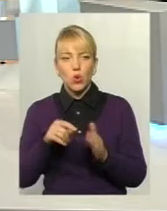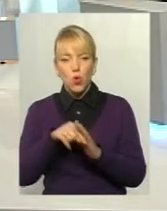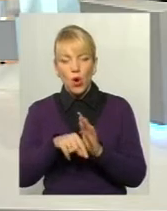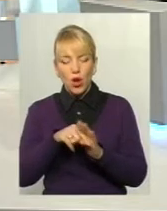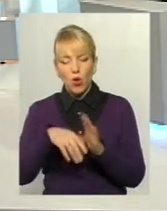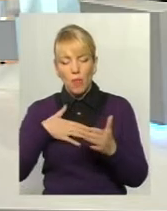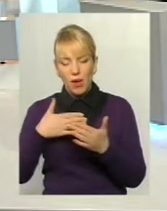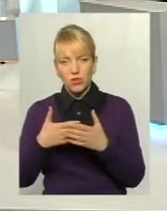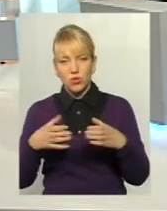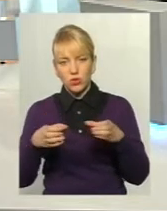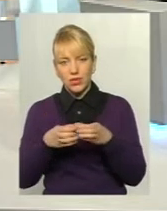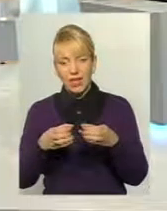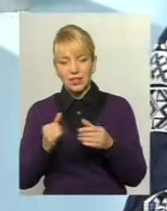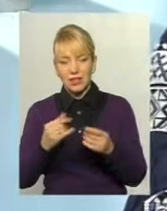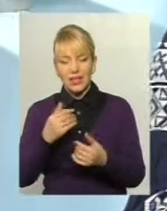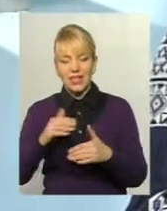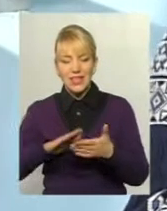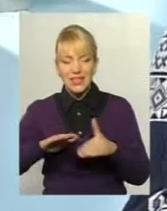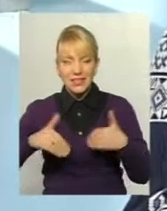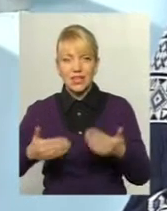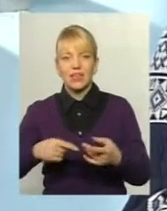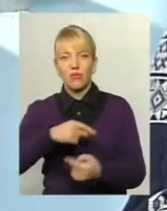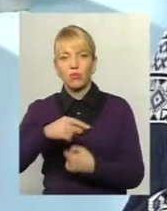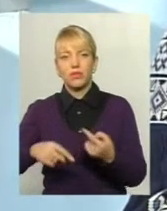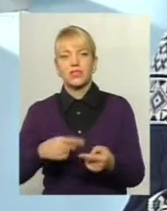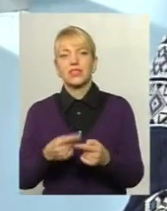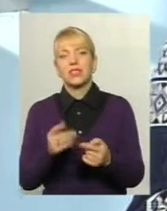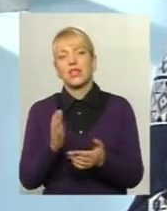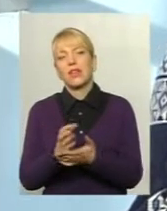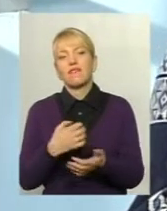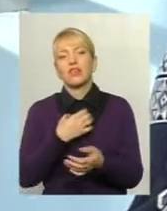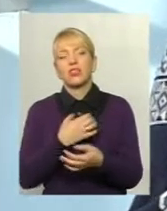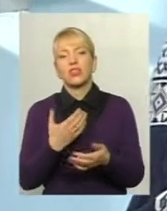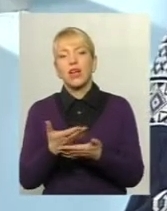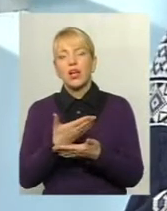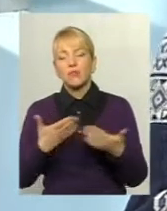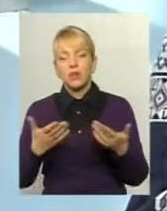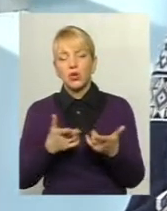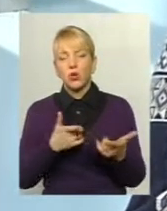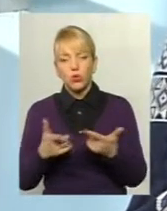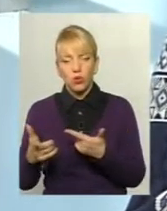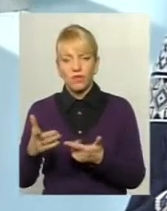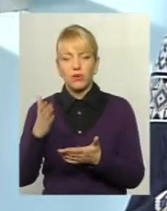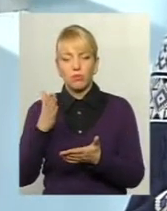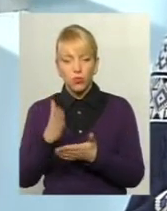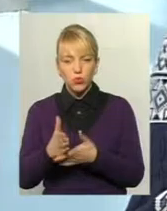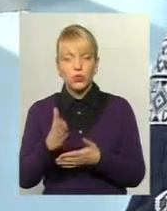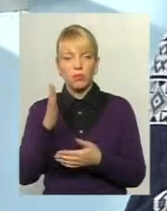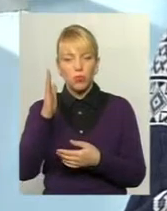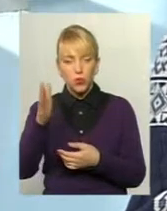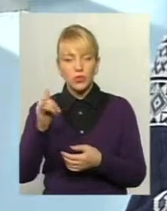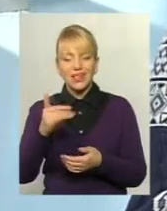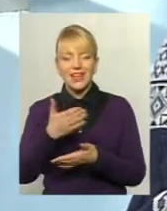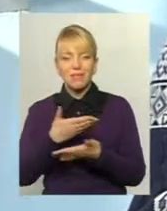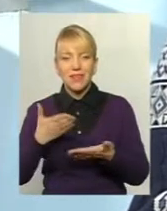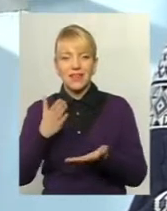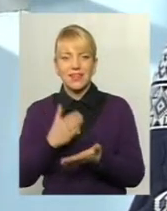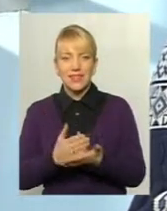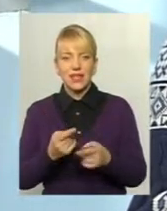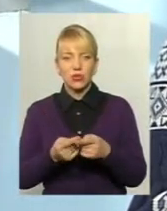бізнесу є для них дуже важливою. І ми готові бути, ми не просто готові бути, ми є тією компонентою,